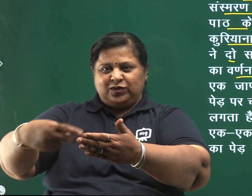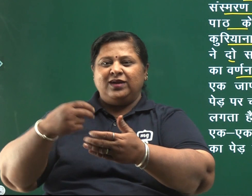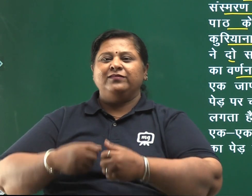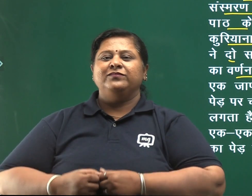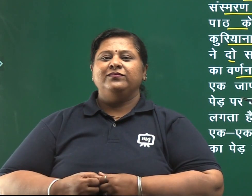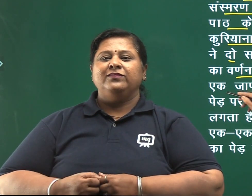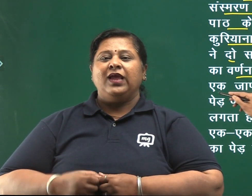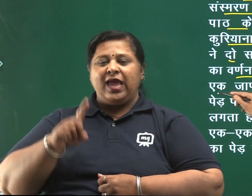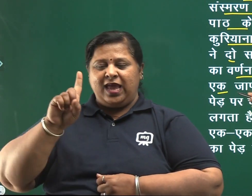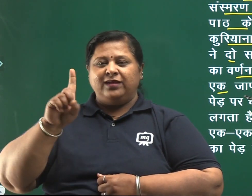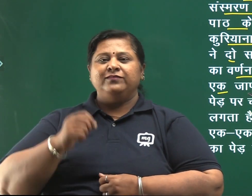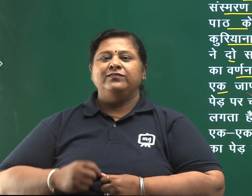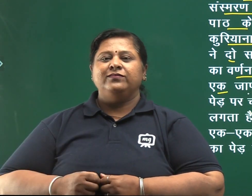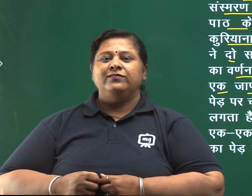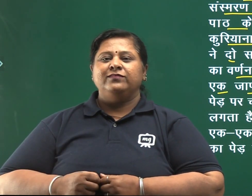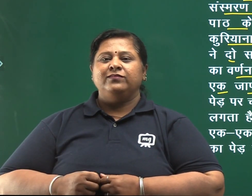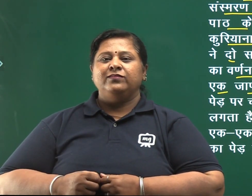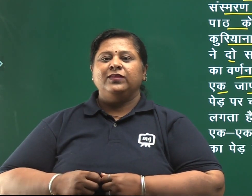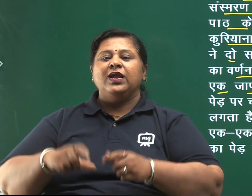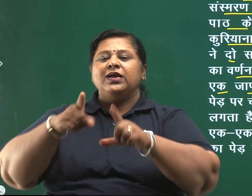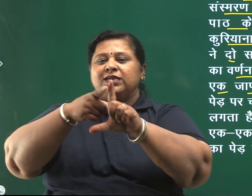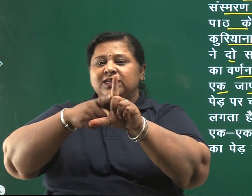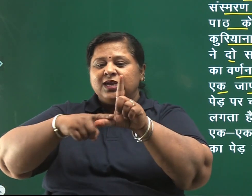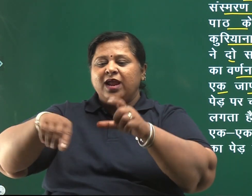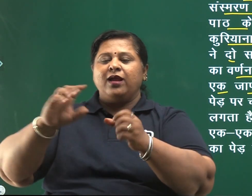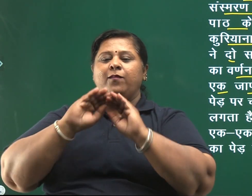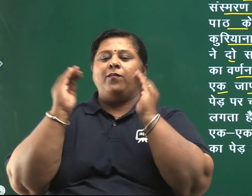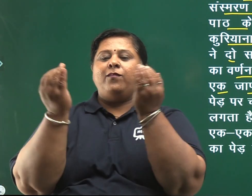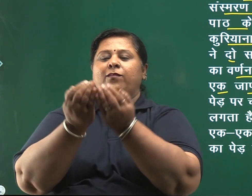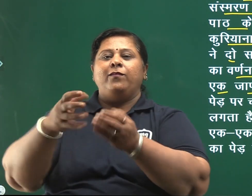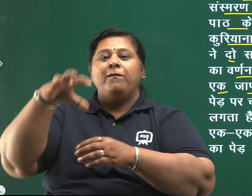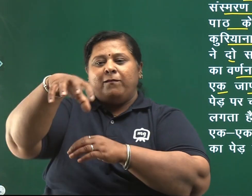तोतो-चान एक जापानी लड़की है